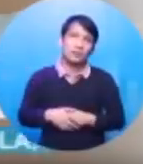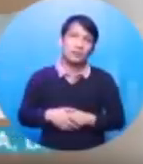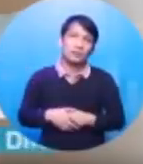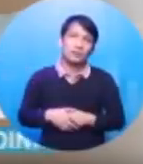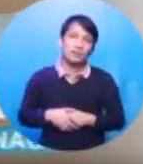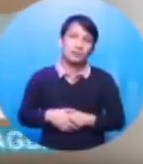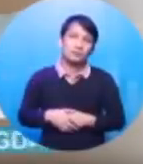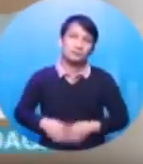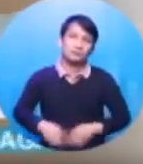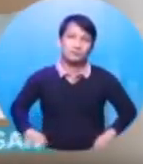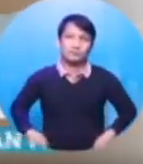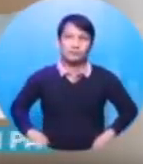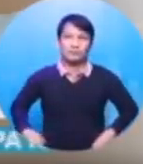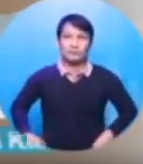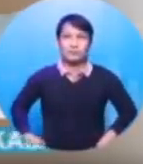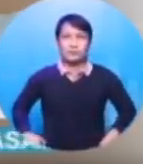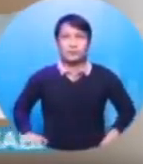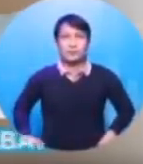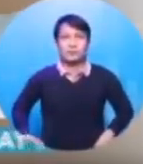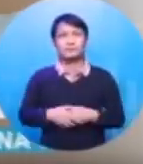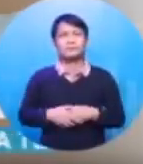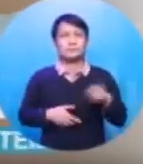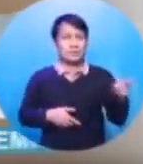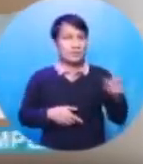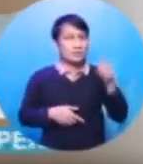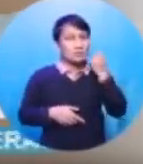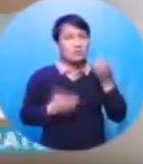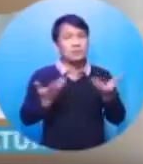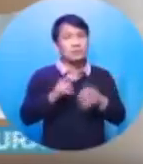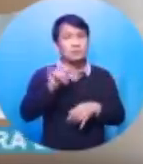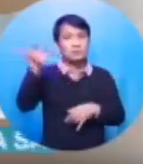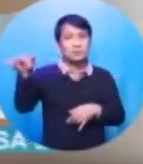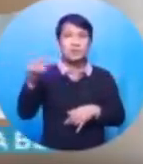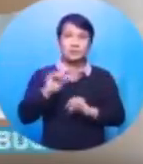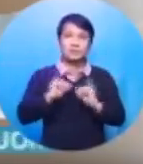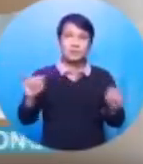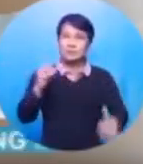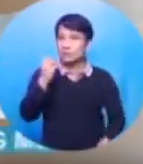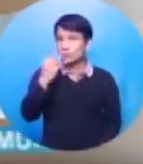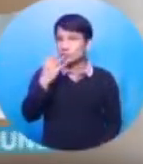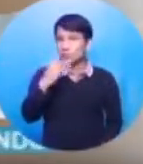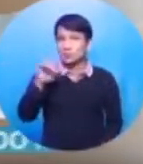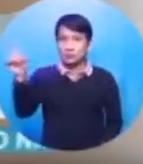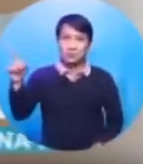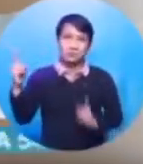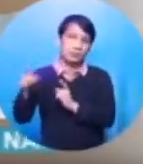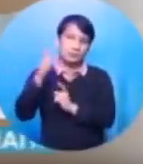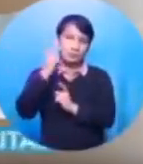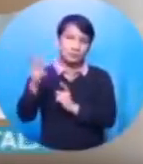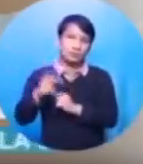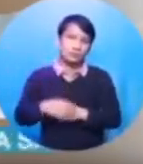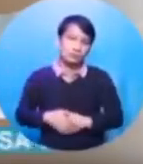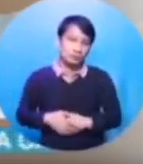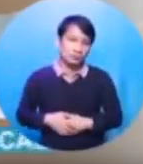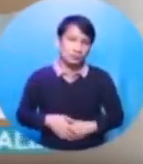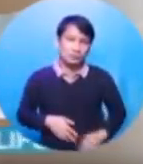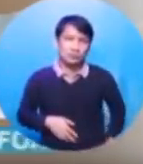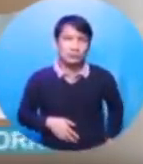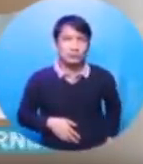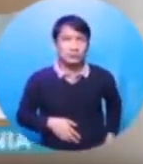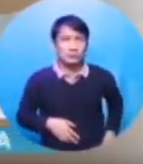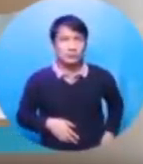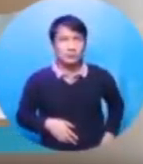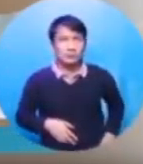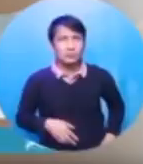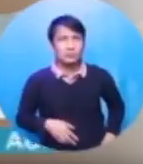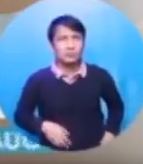lockdown. Ayun naman pala, Ma'am Rihina. Saan punta mo? Sa Hong Kong po, sir. O, di makita-kita sana kayo doon. Oo, sir.